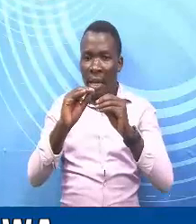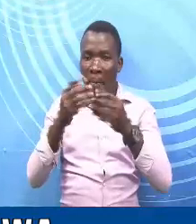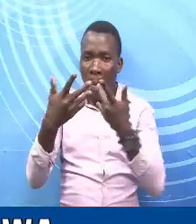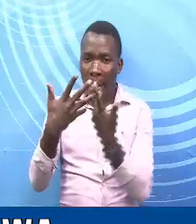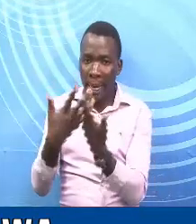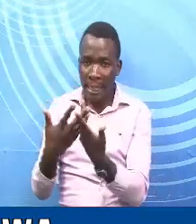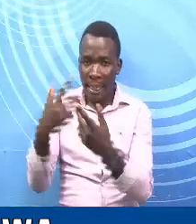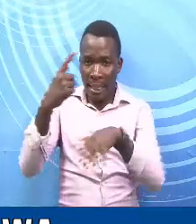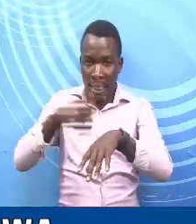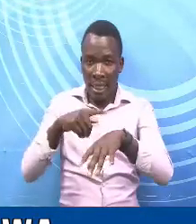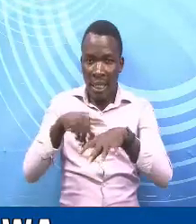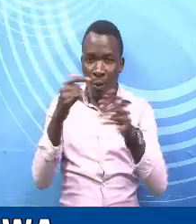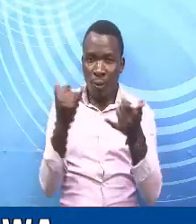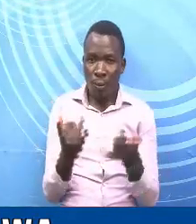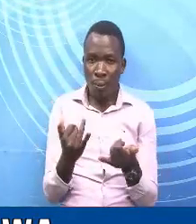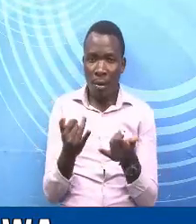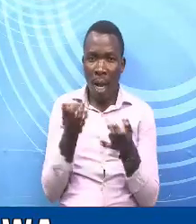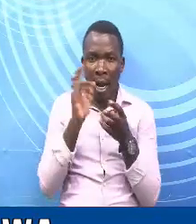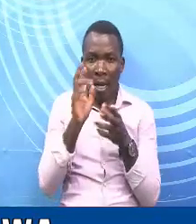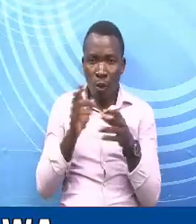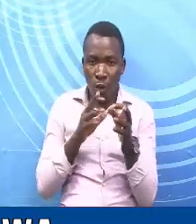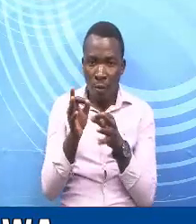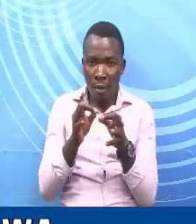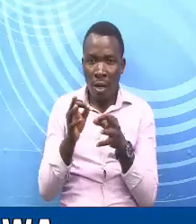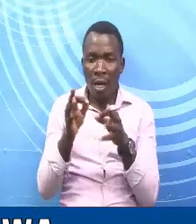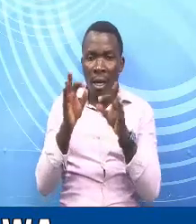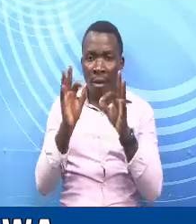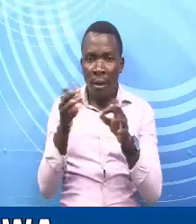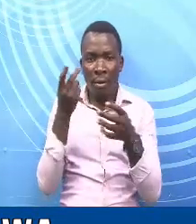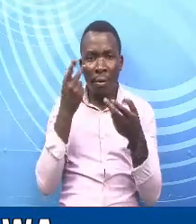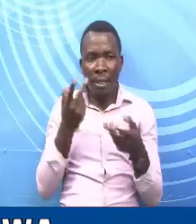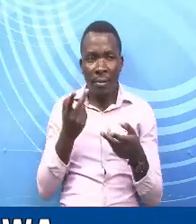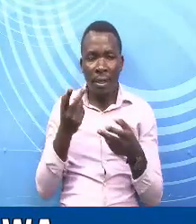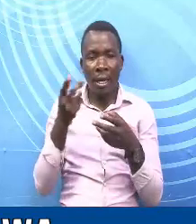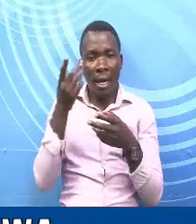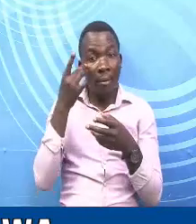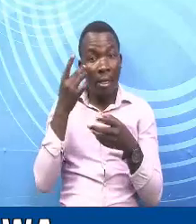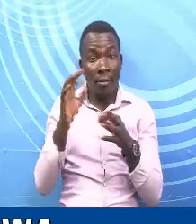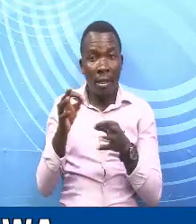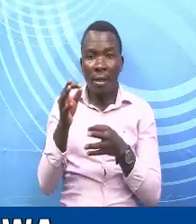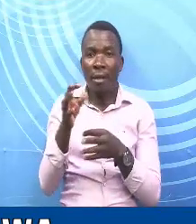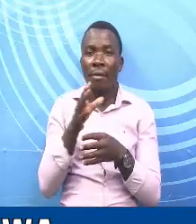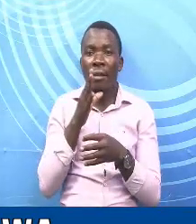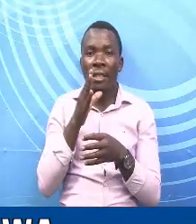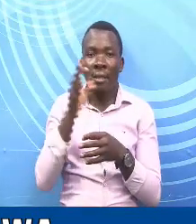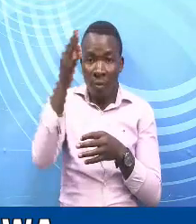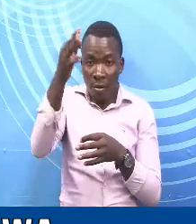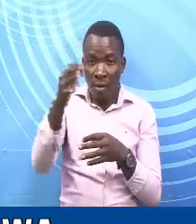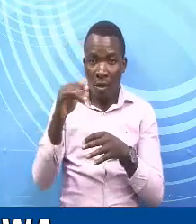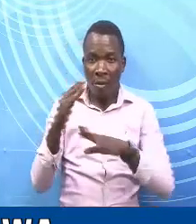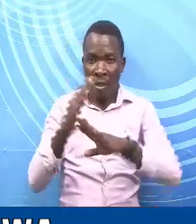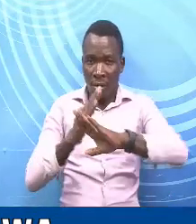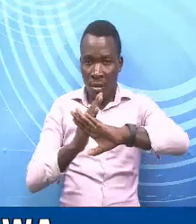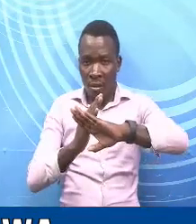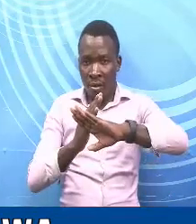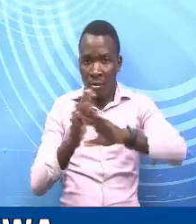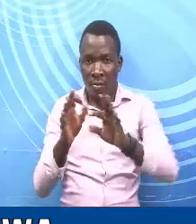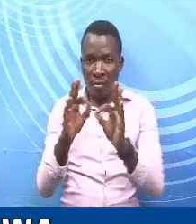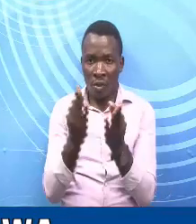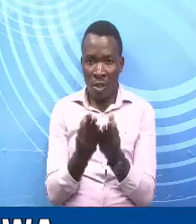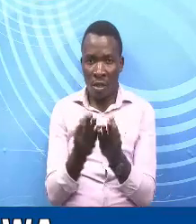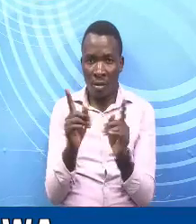bakabisanisha n'igihe tugezemo bakabasobanurira ukuntu ibintu bimeze bakamenya ibibategereje kugira ngo dukomeze dusigasire uyu muryango